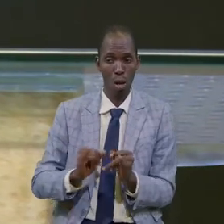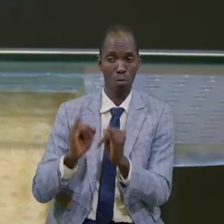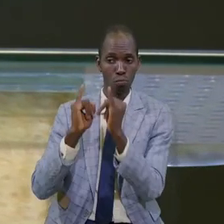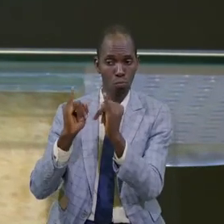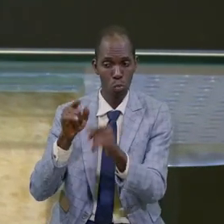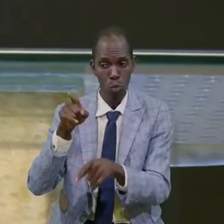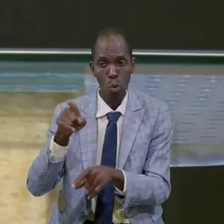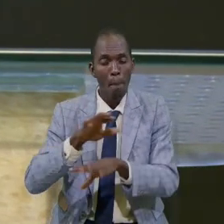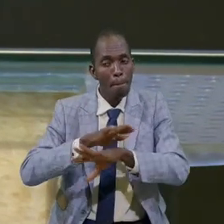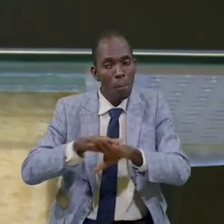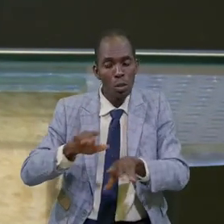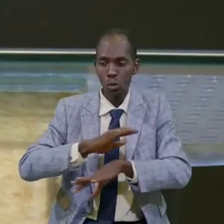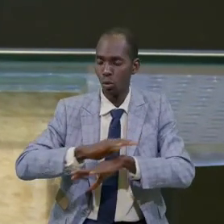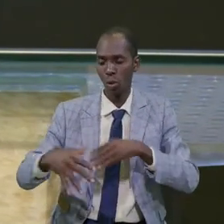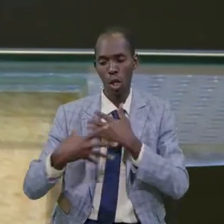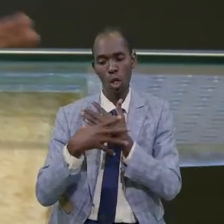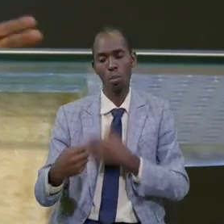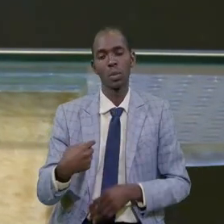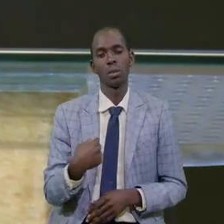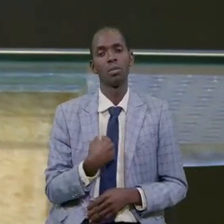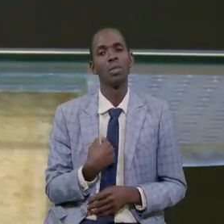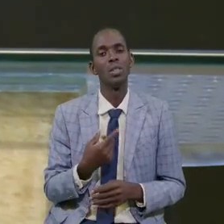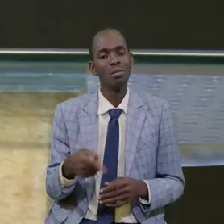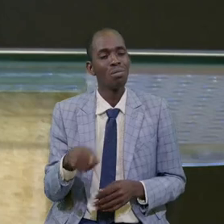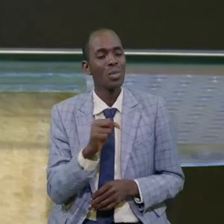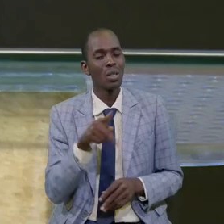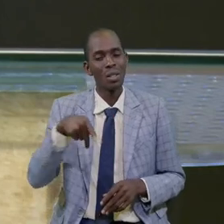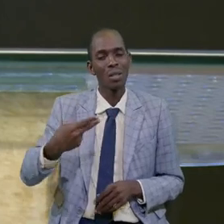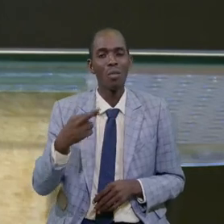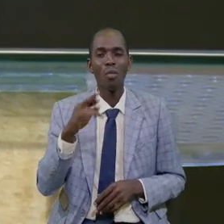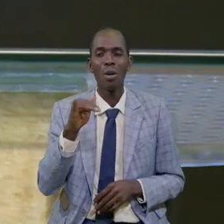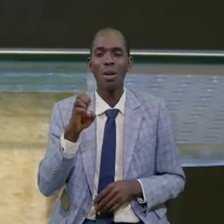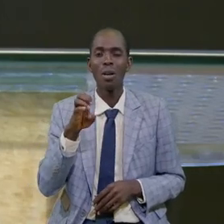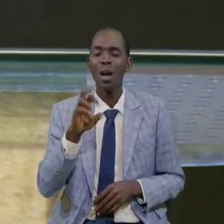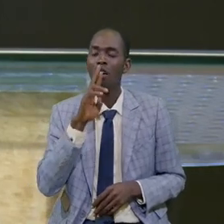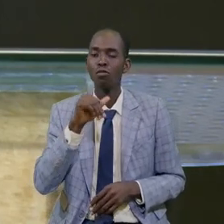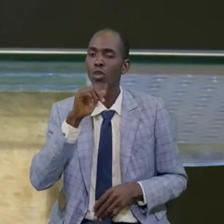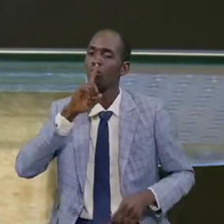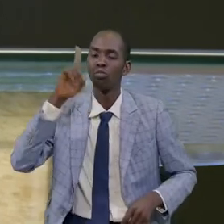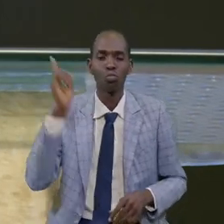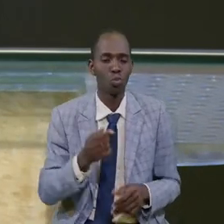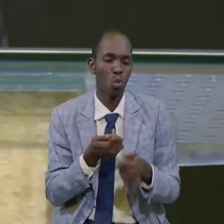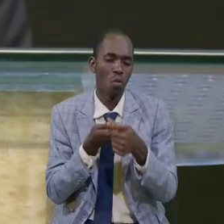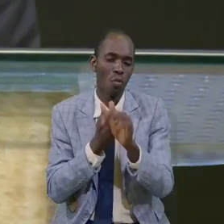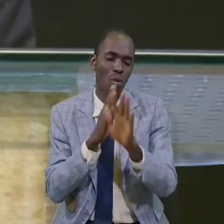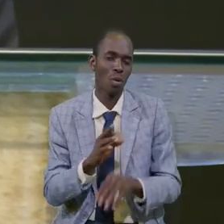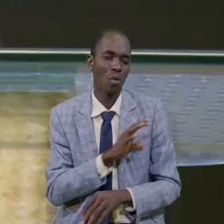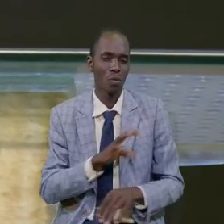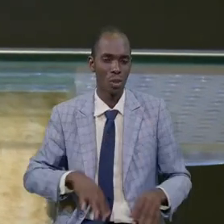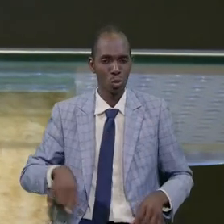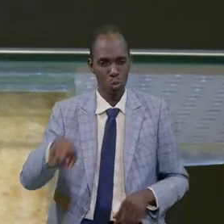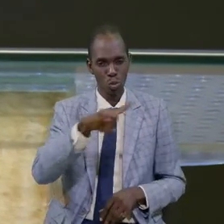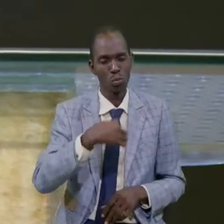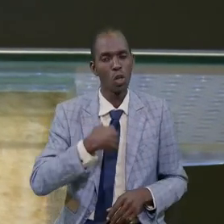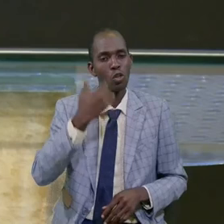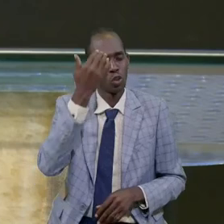pas faire comme je fais. Alors, ils n'étaient pas de vrais disciples de Christ, on le sait. Mais l'apôtre Paul